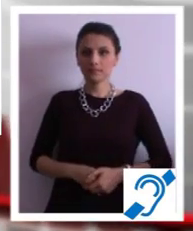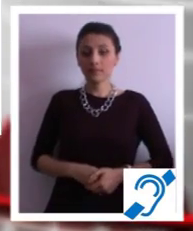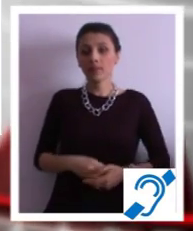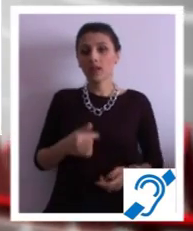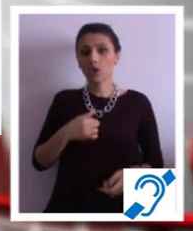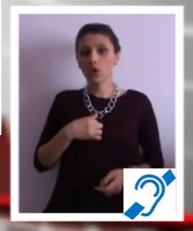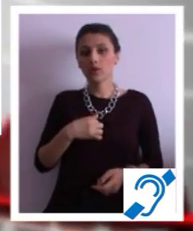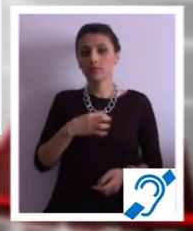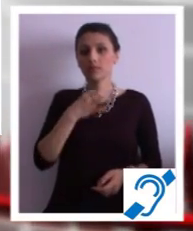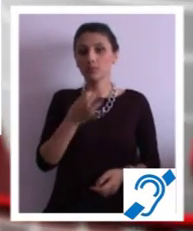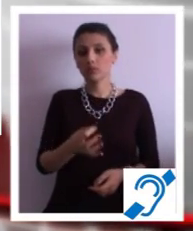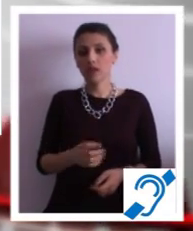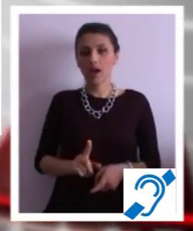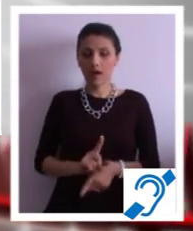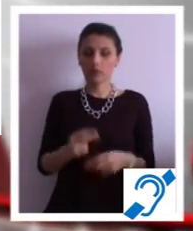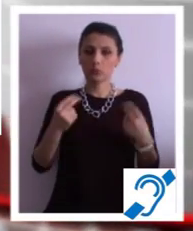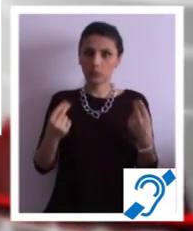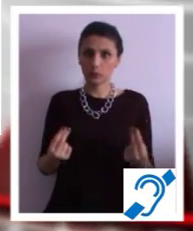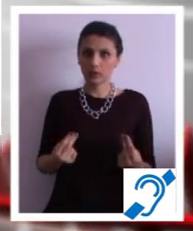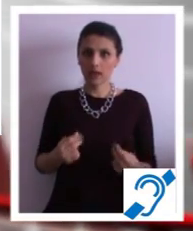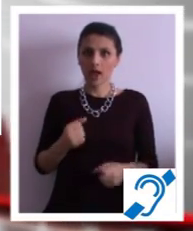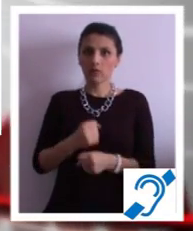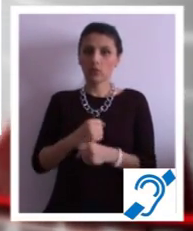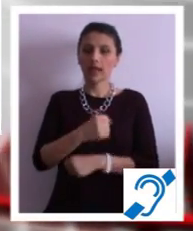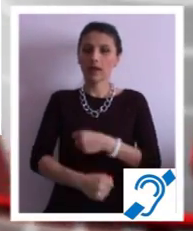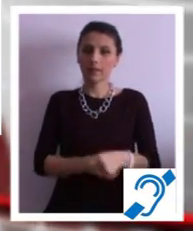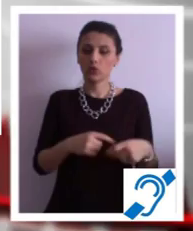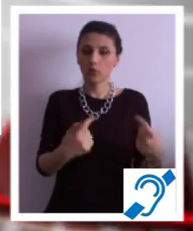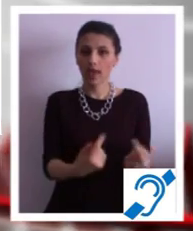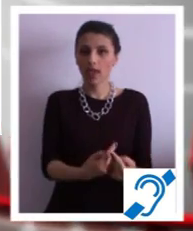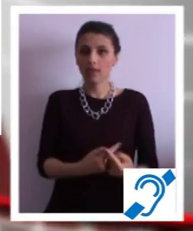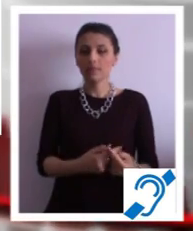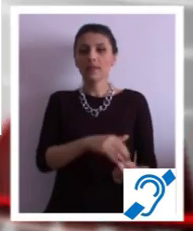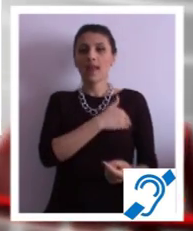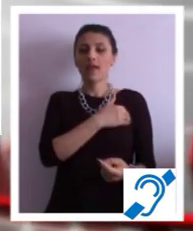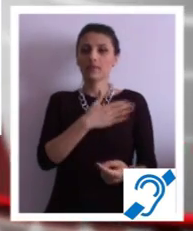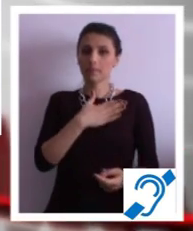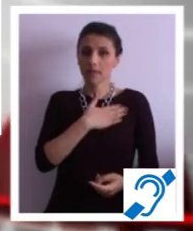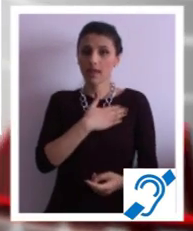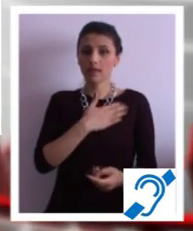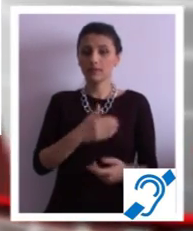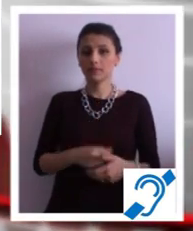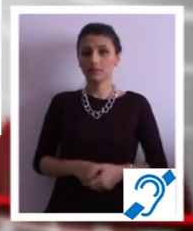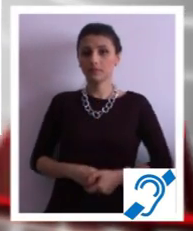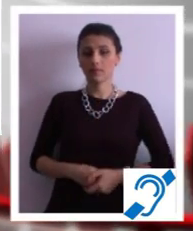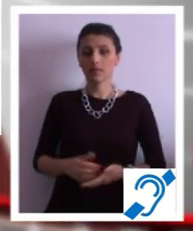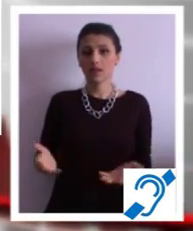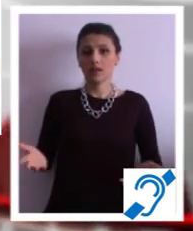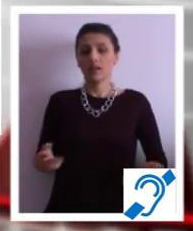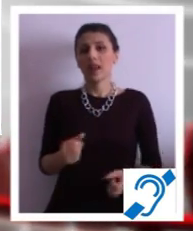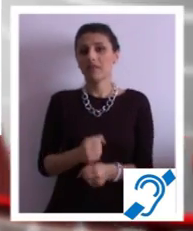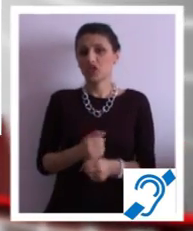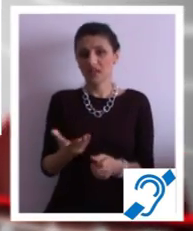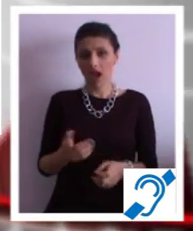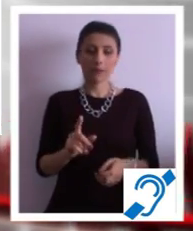Consider că am avut un ritm bun, am făcut antrenamentul, ne-am atins scopul. Păcat că nu am reușit să mă atind din